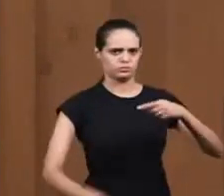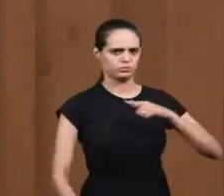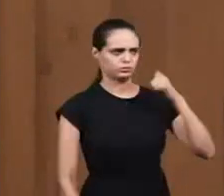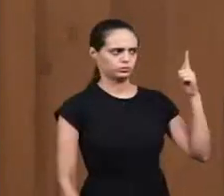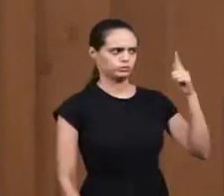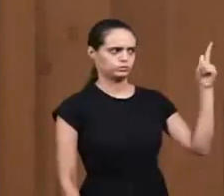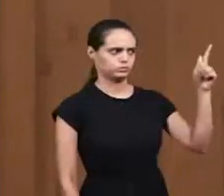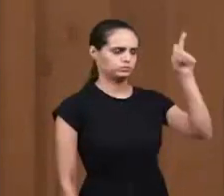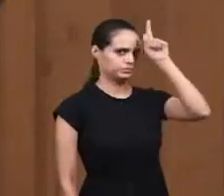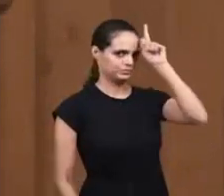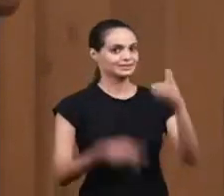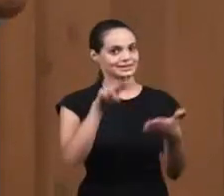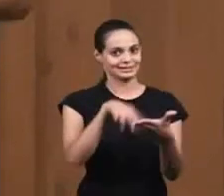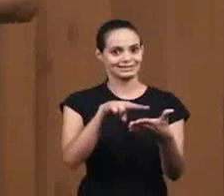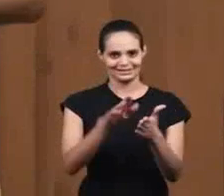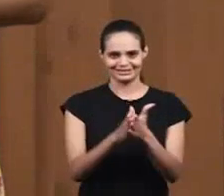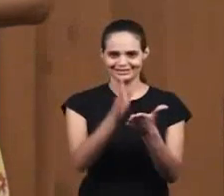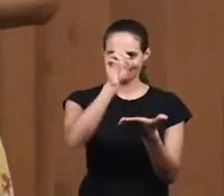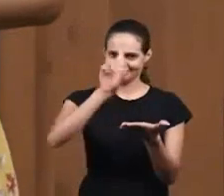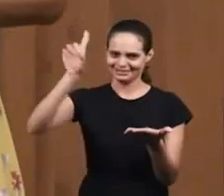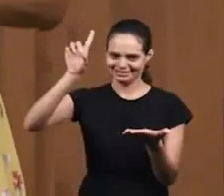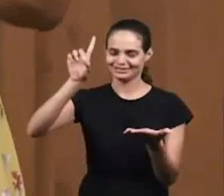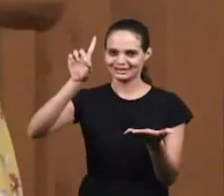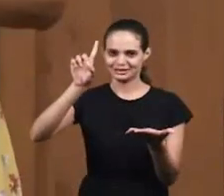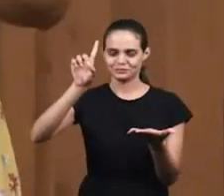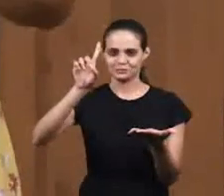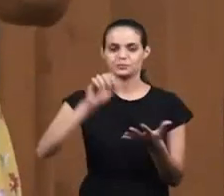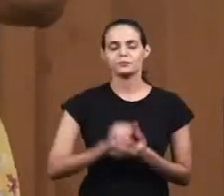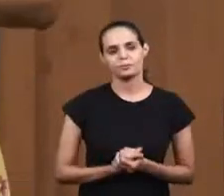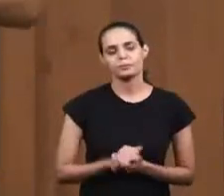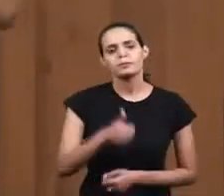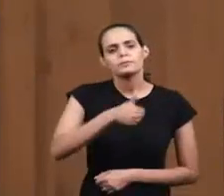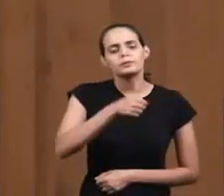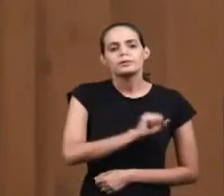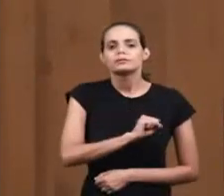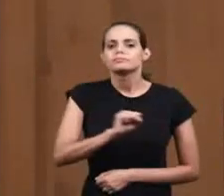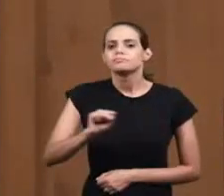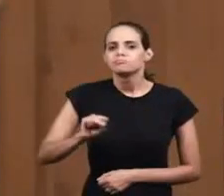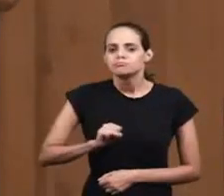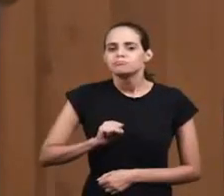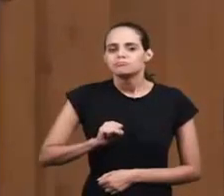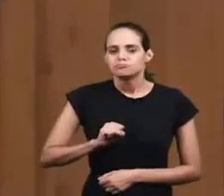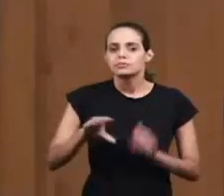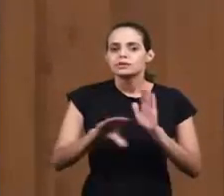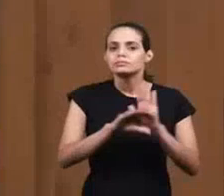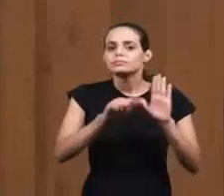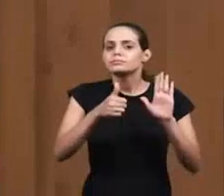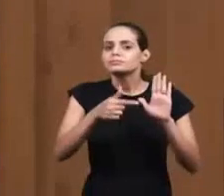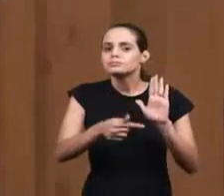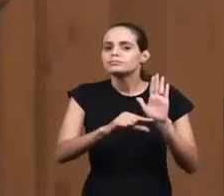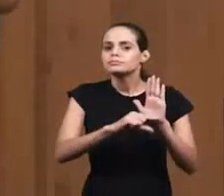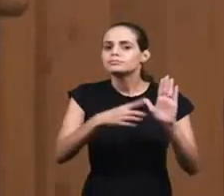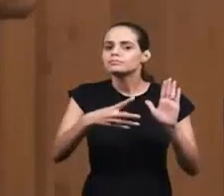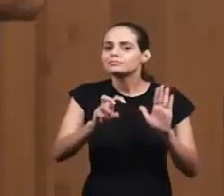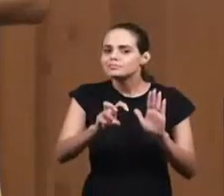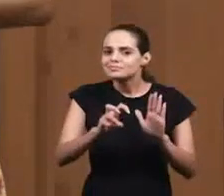David gegen den Riesen Goliath hatte. Und so werden wir nun einen Text aus dem Wort Gottes lesen, und zwar im